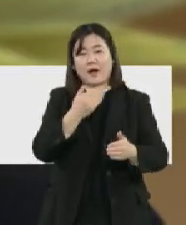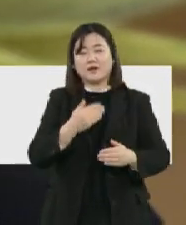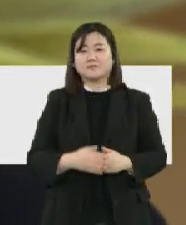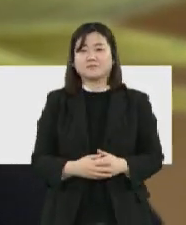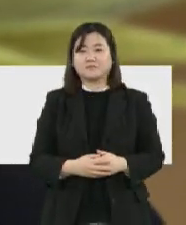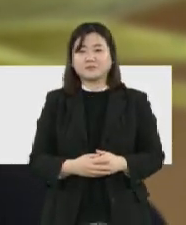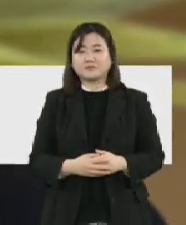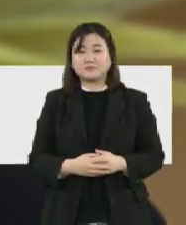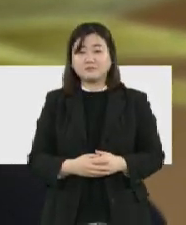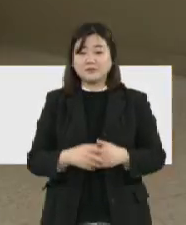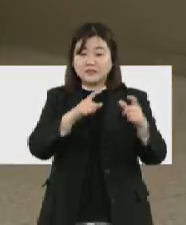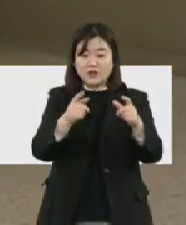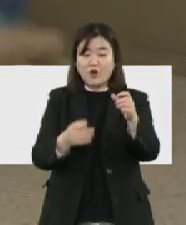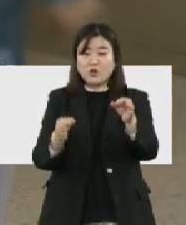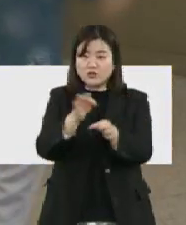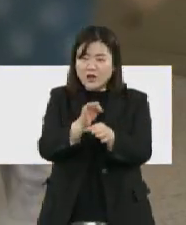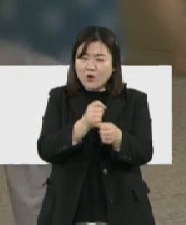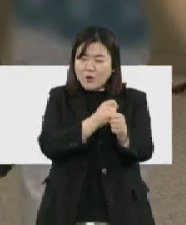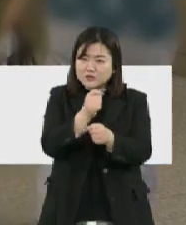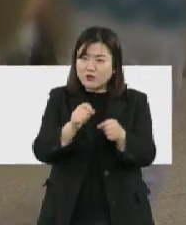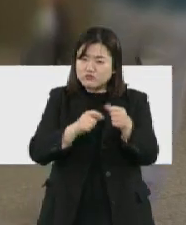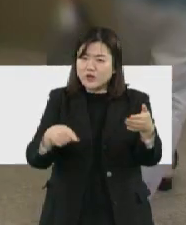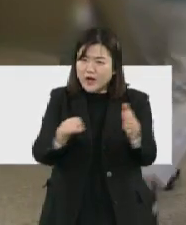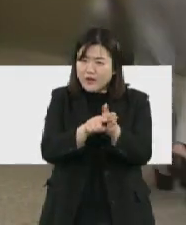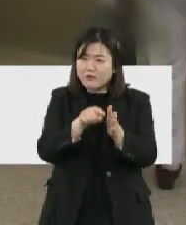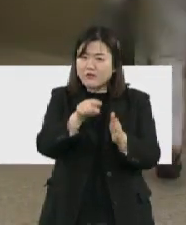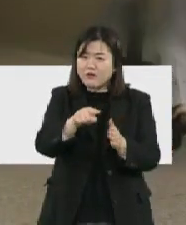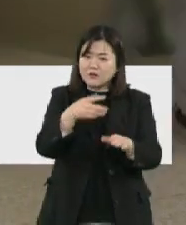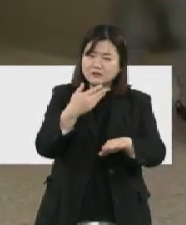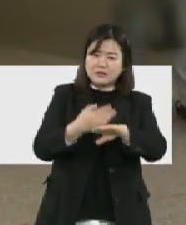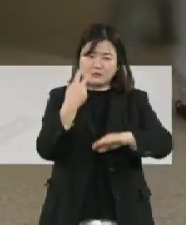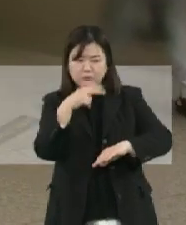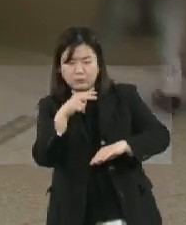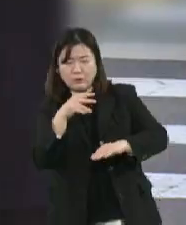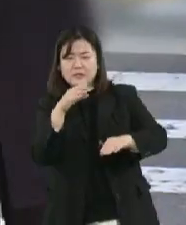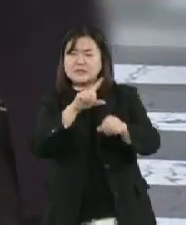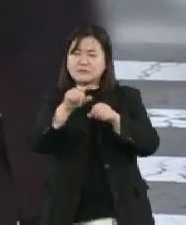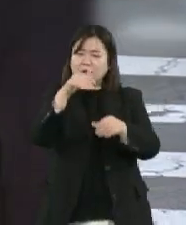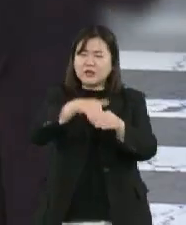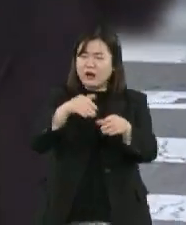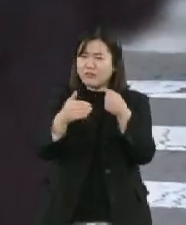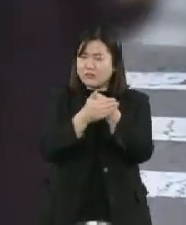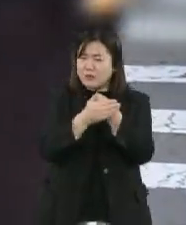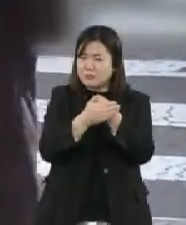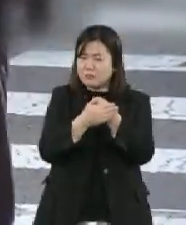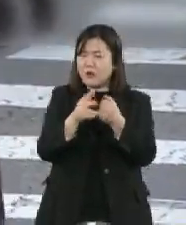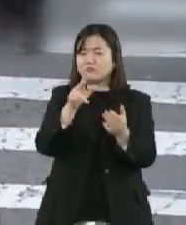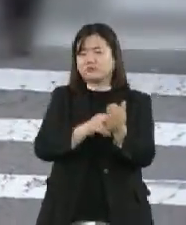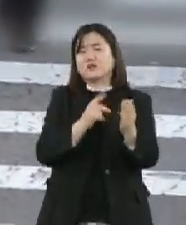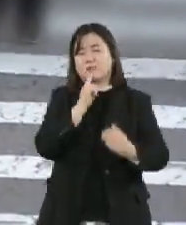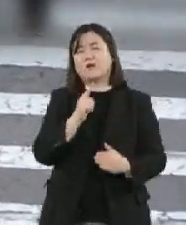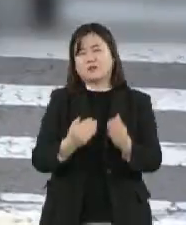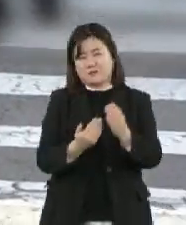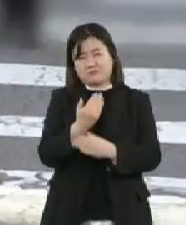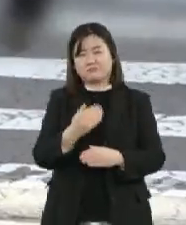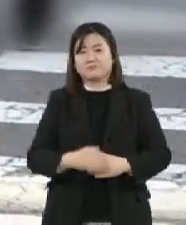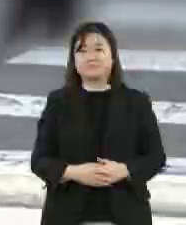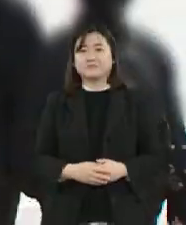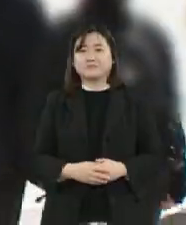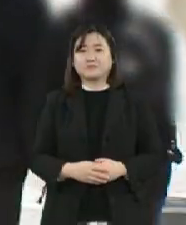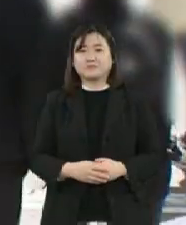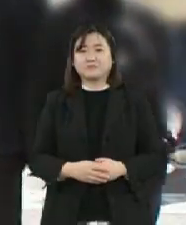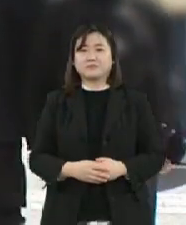봤습니다 지역경제 활성화를 위한 조치 지만 일각에선 지방선거를 앞둔 선심성 정책 이란 지적도 나오고